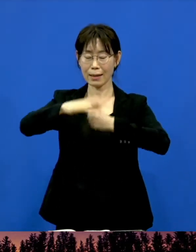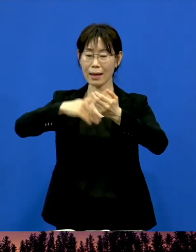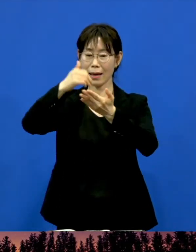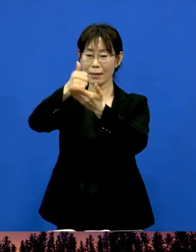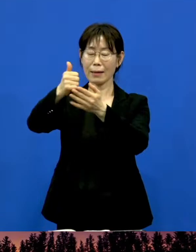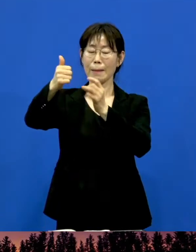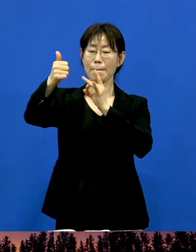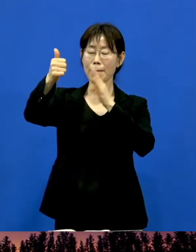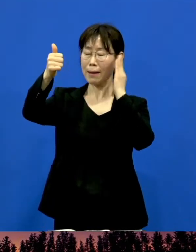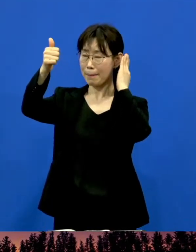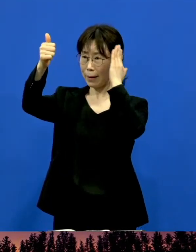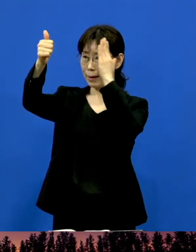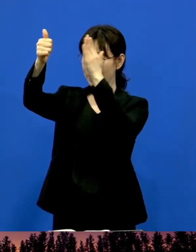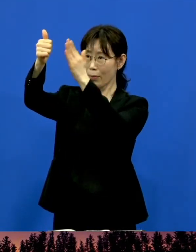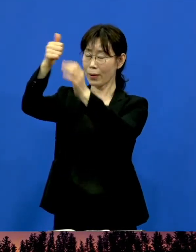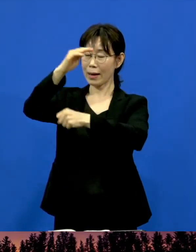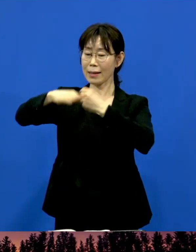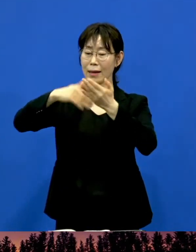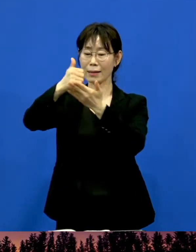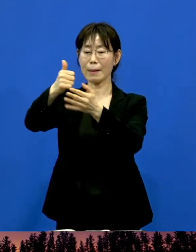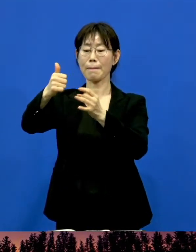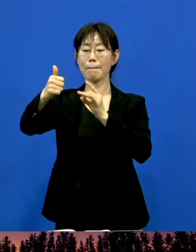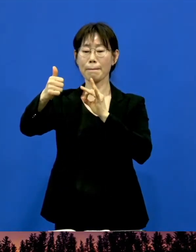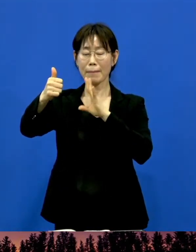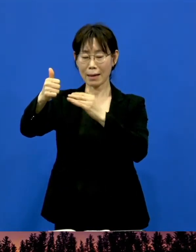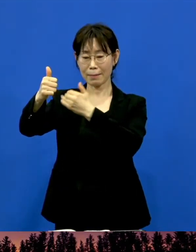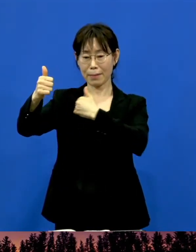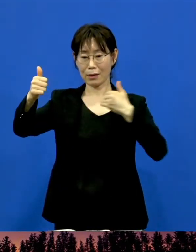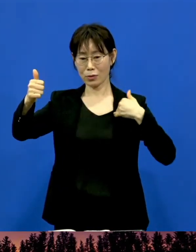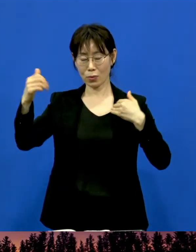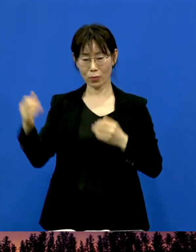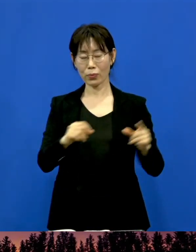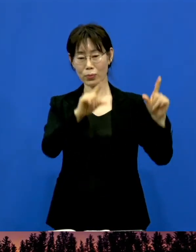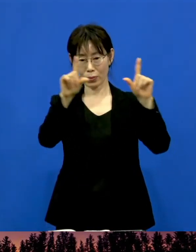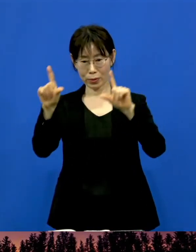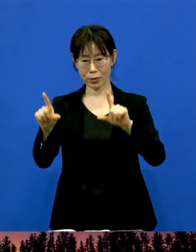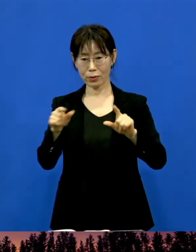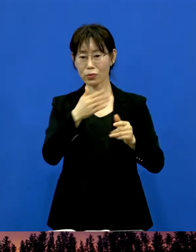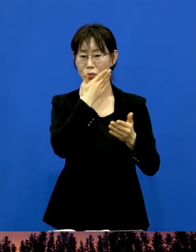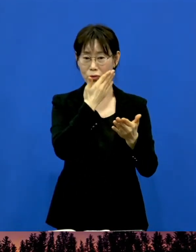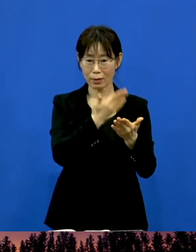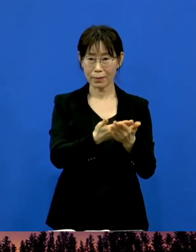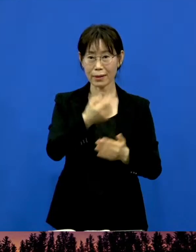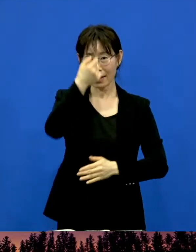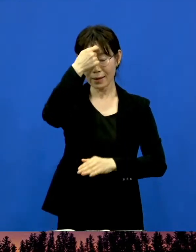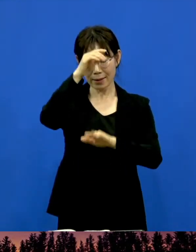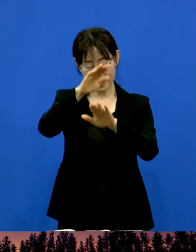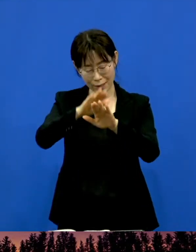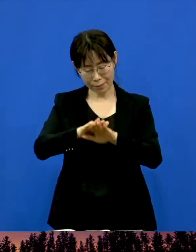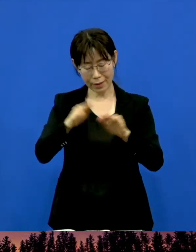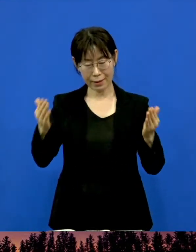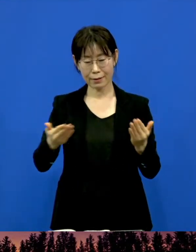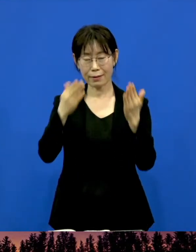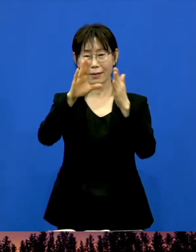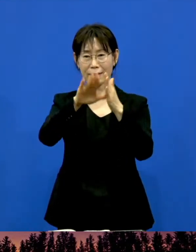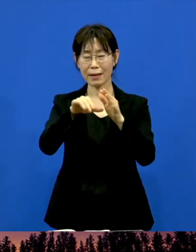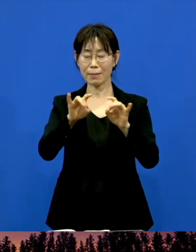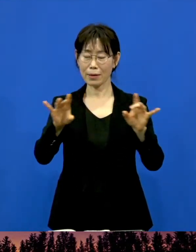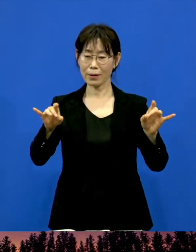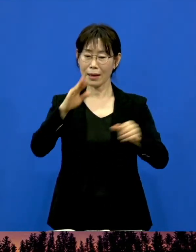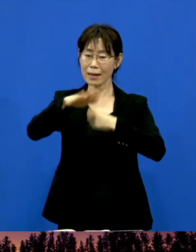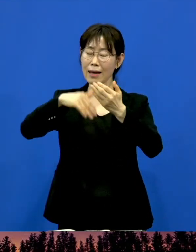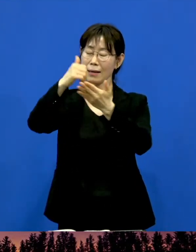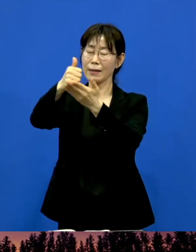분에게만 향하고 그분으로만 만족을 누리는. 그래서 예배를 드릴 때마다 하나님 한 분만으로